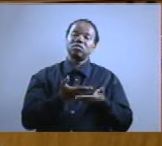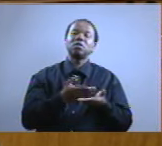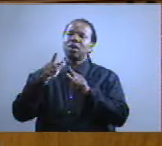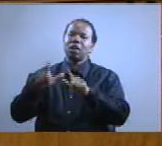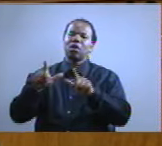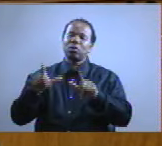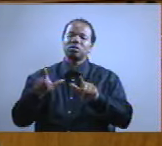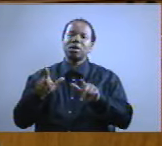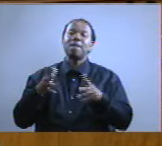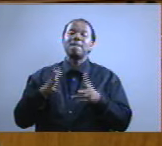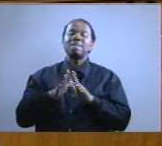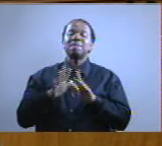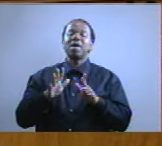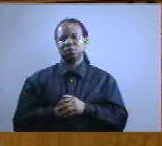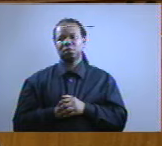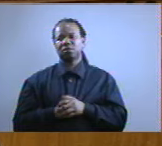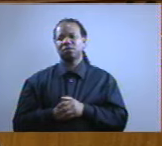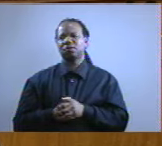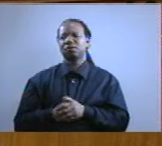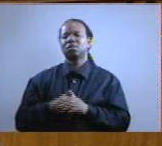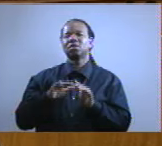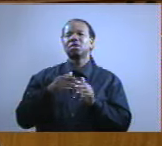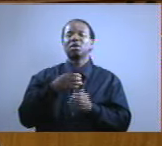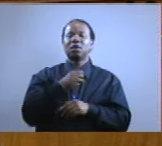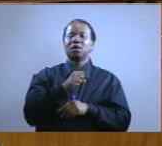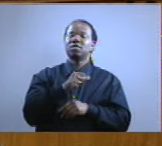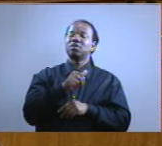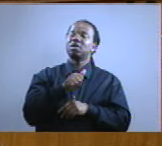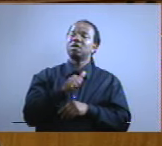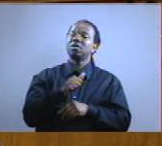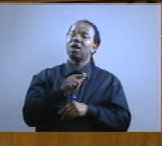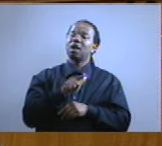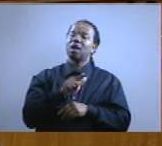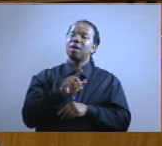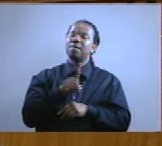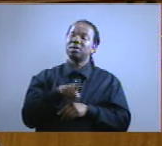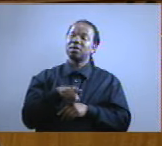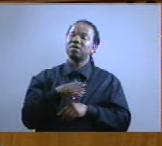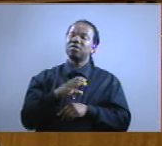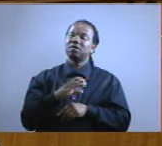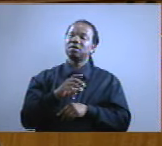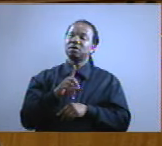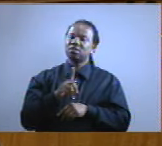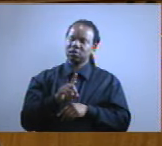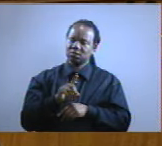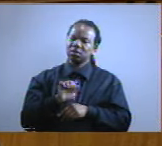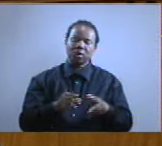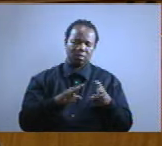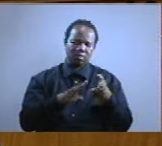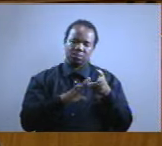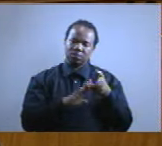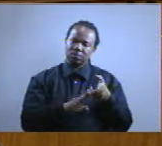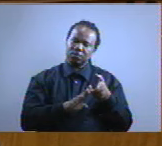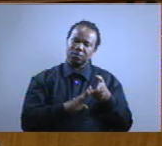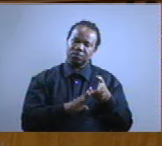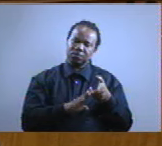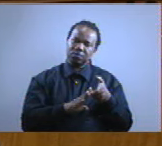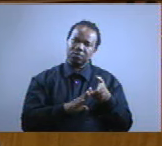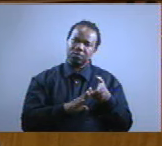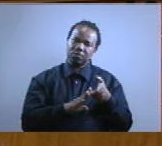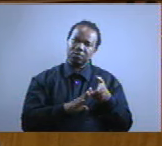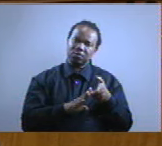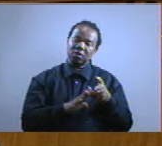implementering. Professionalisering, PC be established as a juristic person to provide